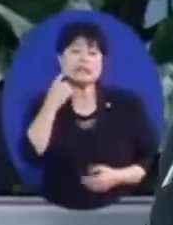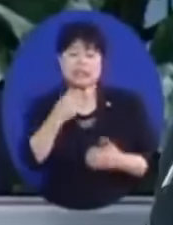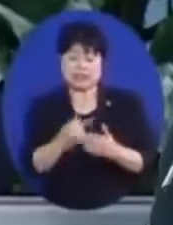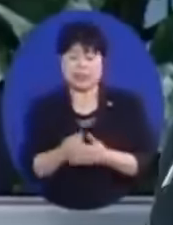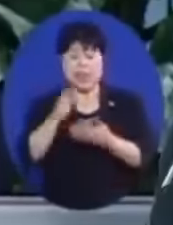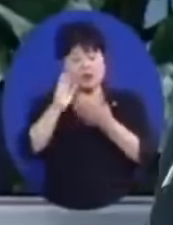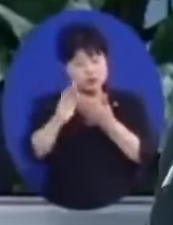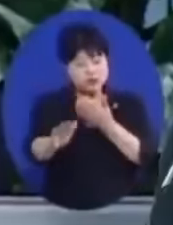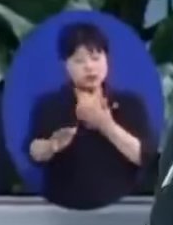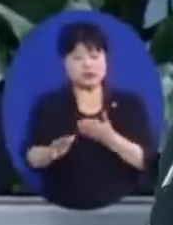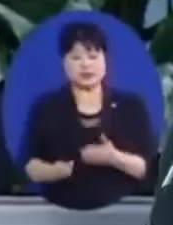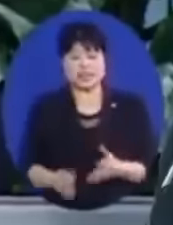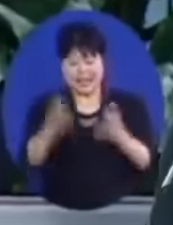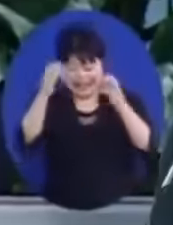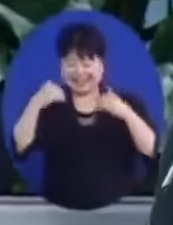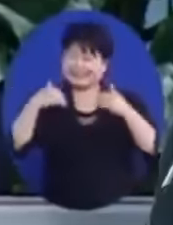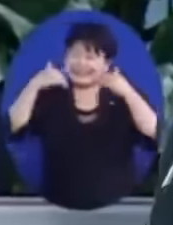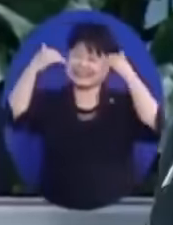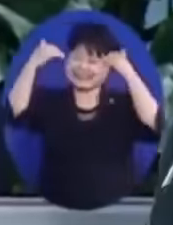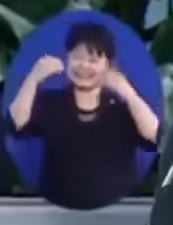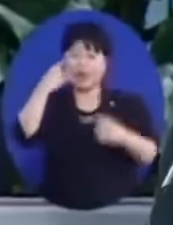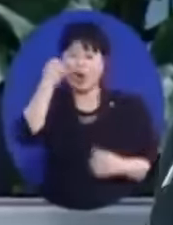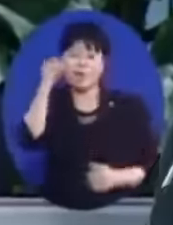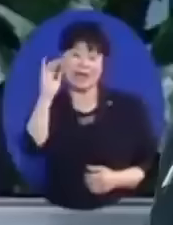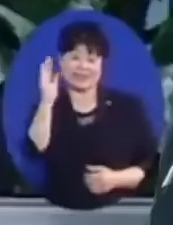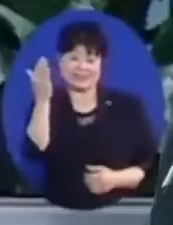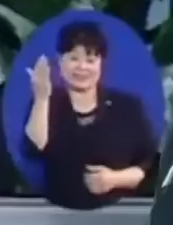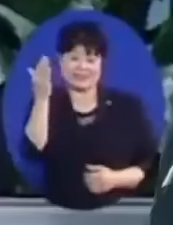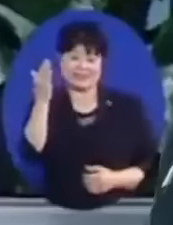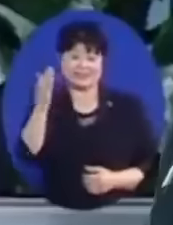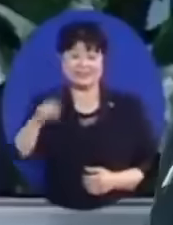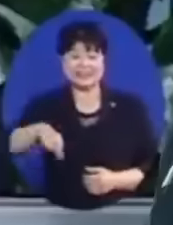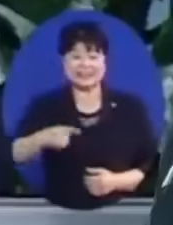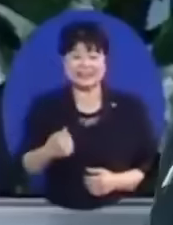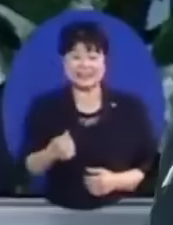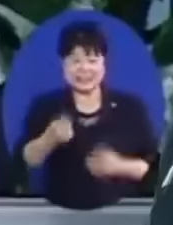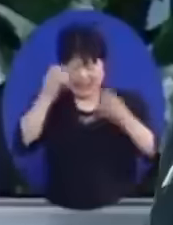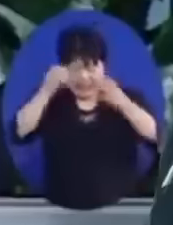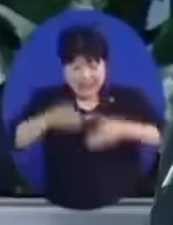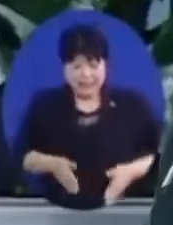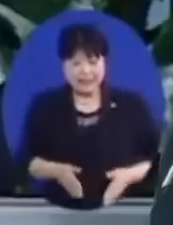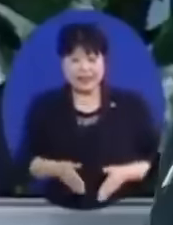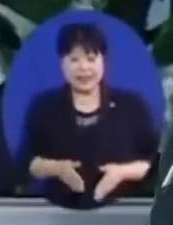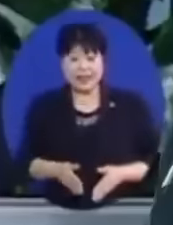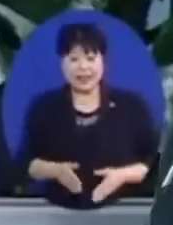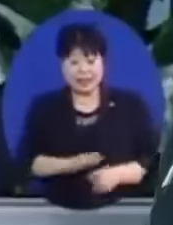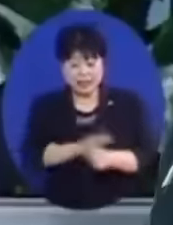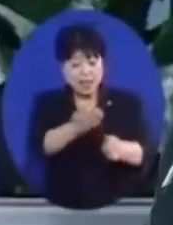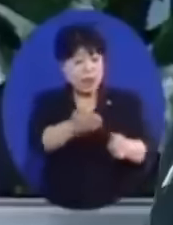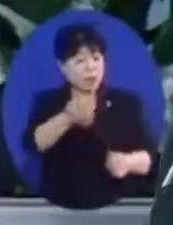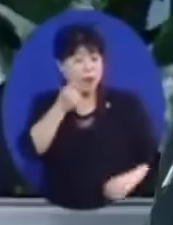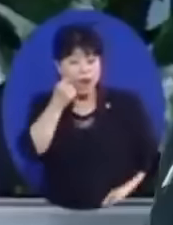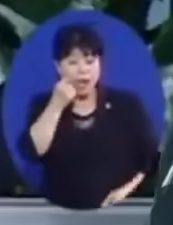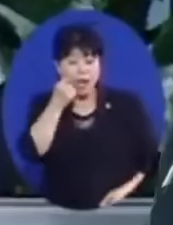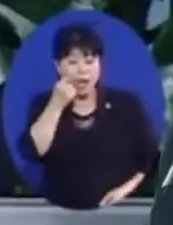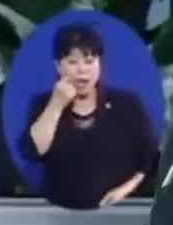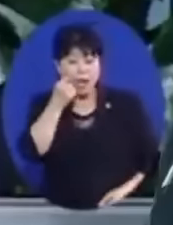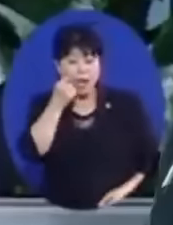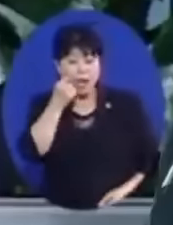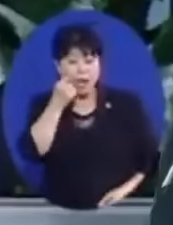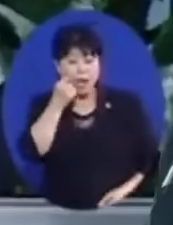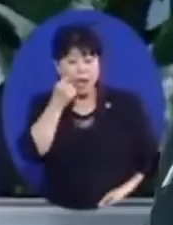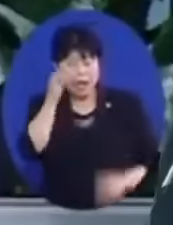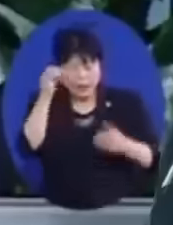그 다음에 이 새끼가 자라서 어미가 되었었습니다. 자기 새끼를 낳았는데 새끼에 대한 사랑을 할 줄 모릅니다. 새끼가 근처 오면